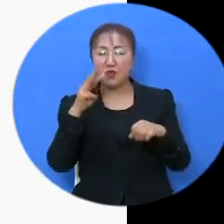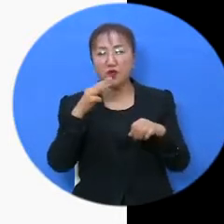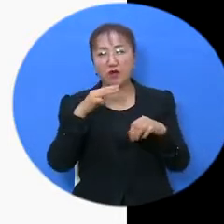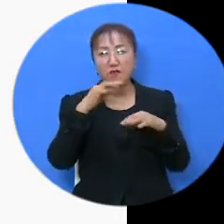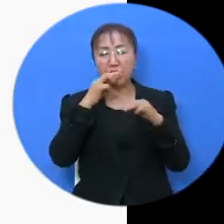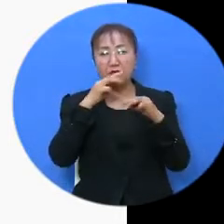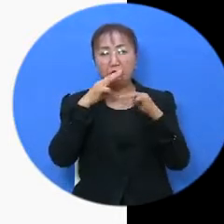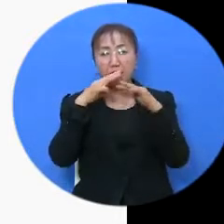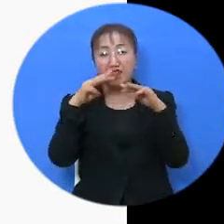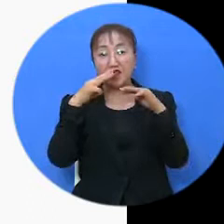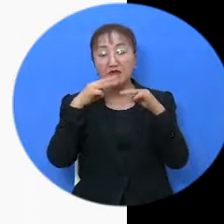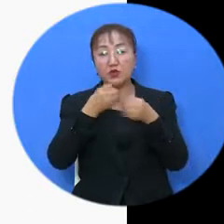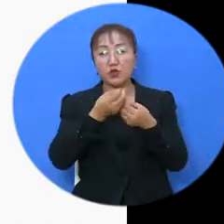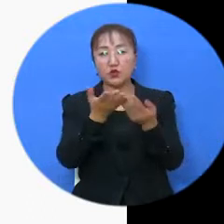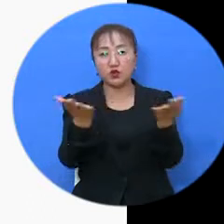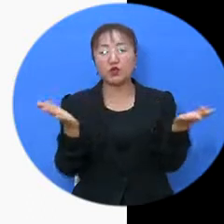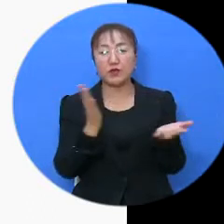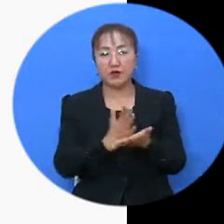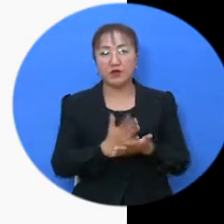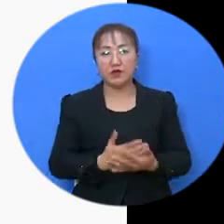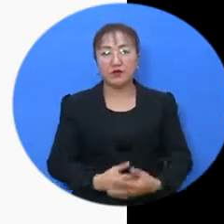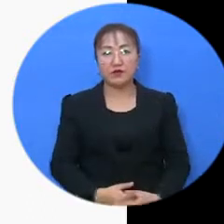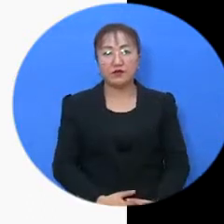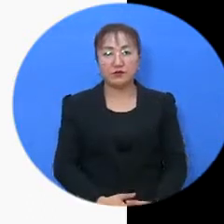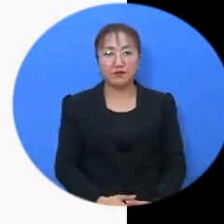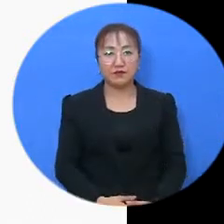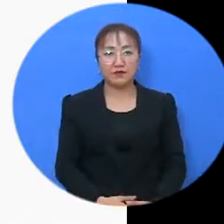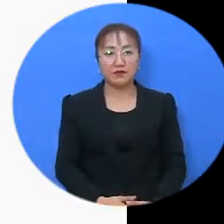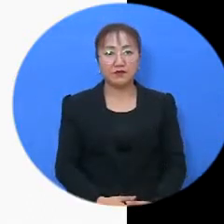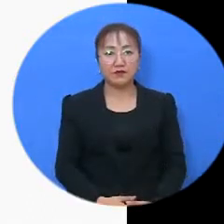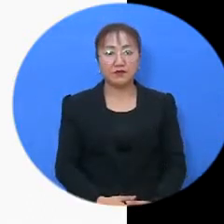талаар сэрэмжлүүлэх мэдээлэл өгдөгөө.